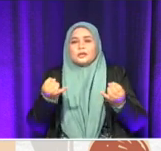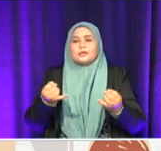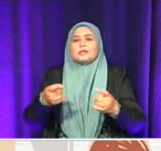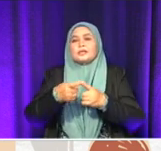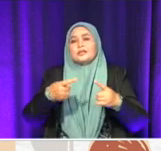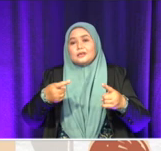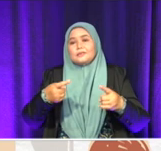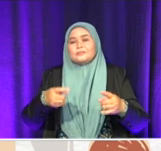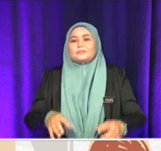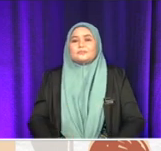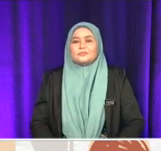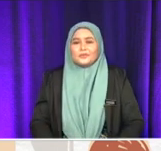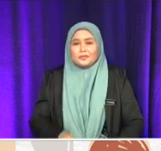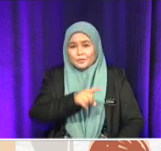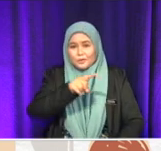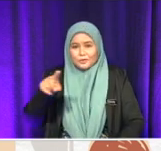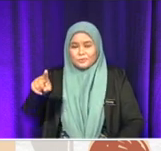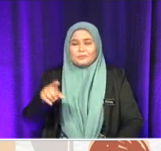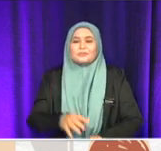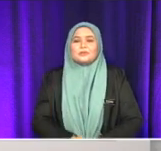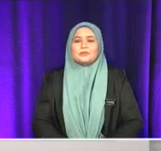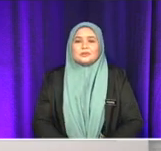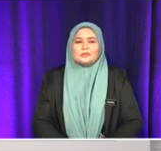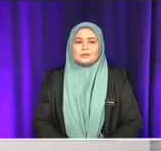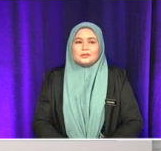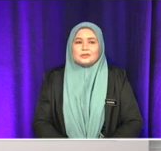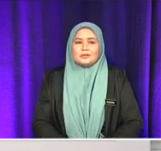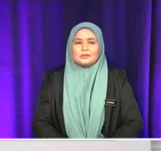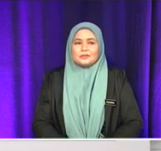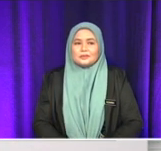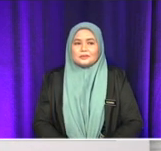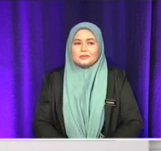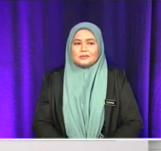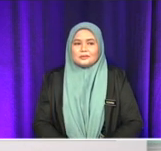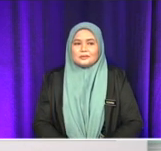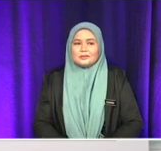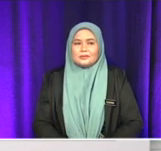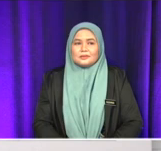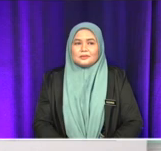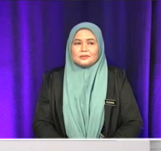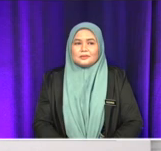kosong koma tempat kosong dan tempat kosong satu dua tiga